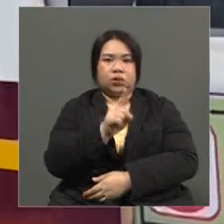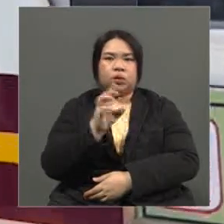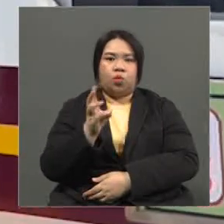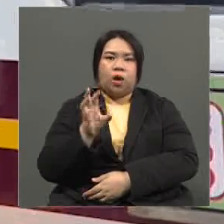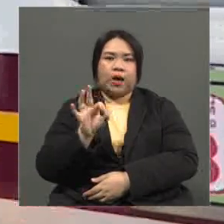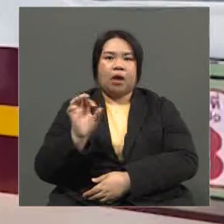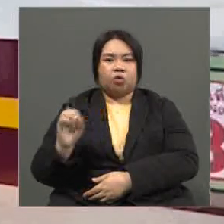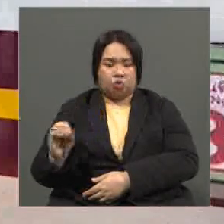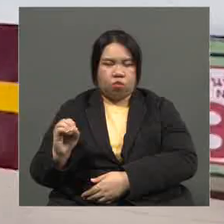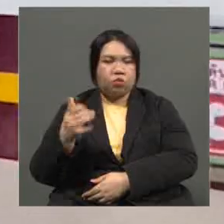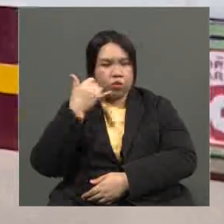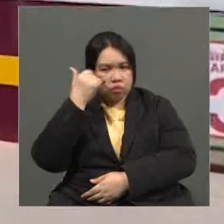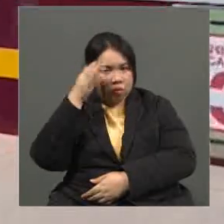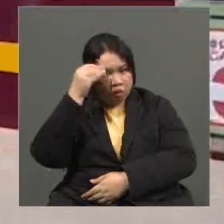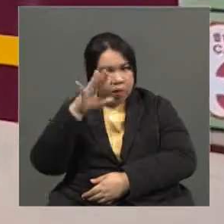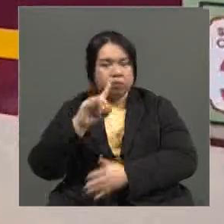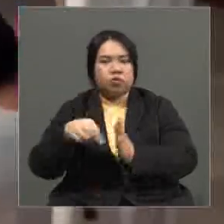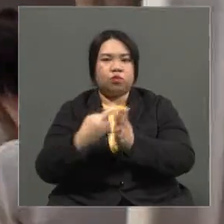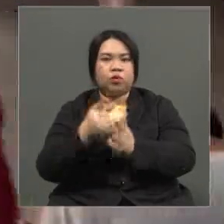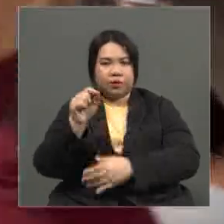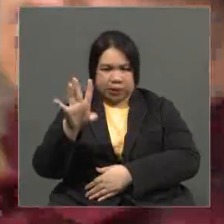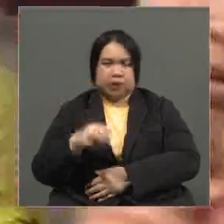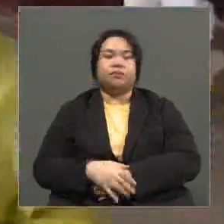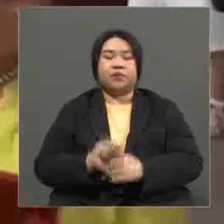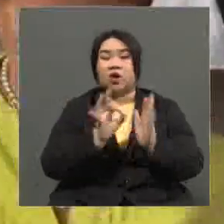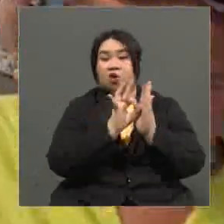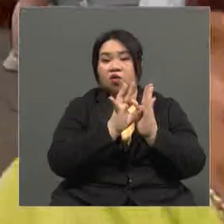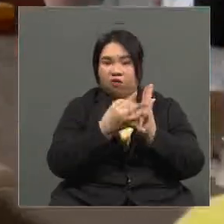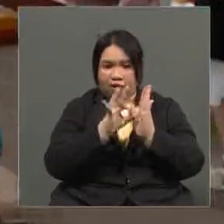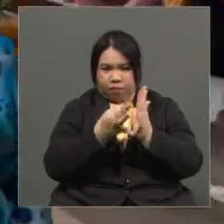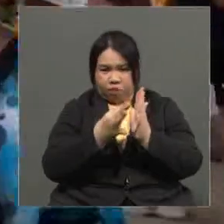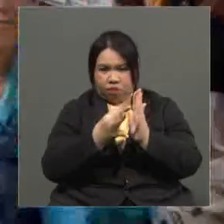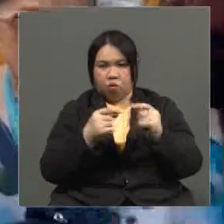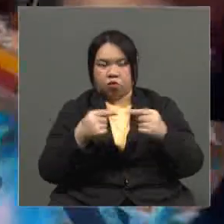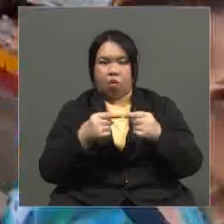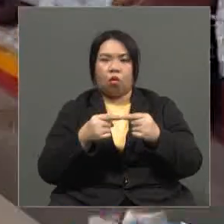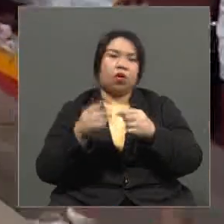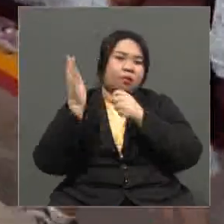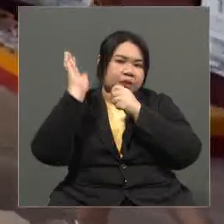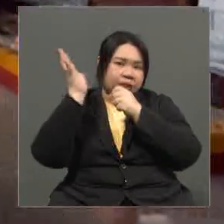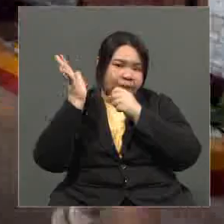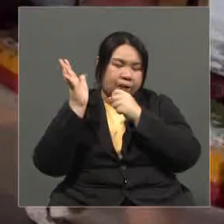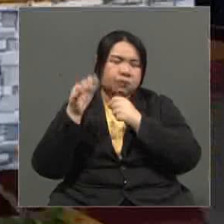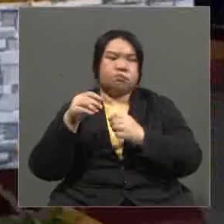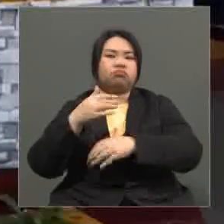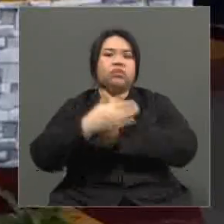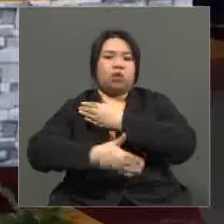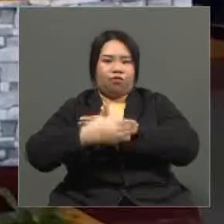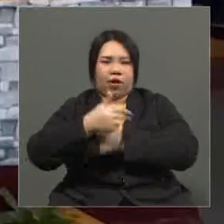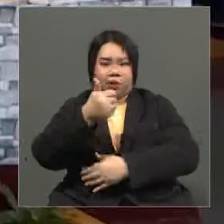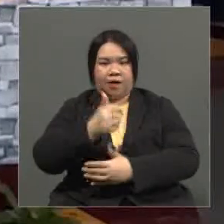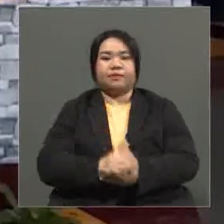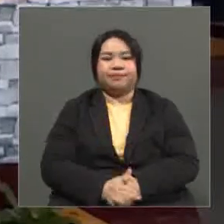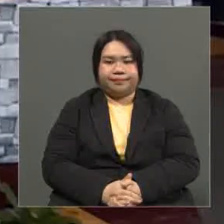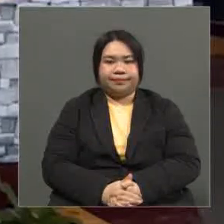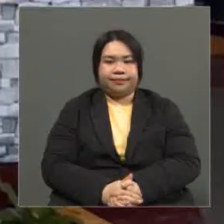16990ตลอด 24ชมงหรือเพจ Facebookนะคะแฟนเพจทีม PRการรถไฟแห่งประเทศไทยนั่นเองใครสน